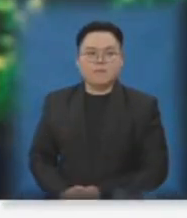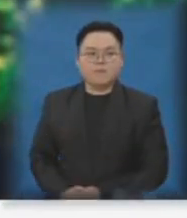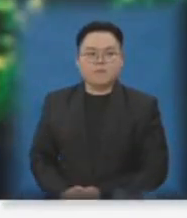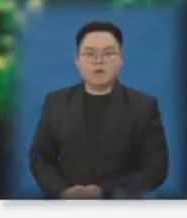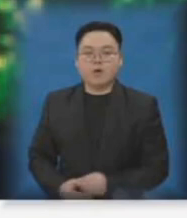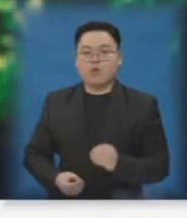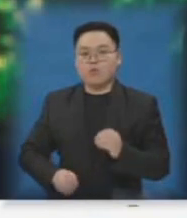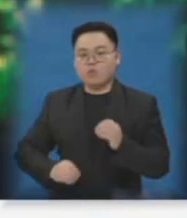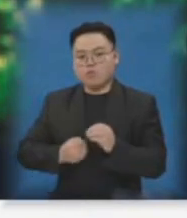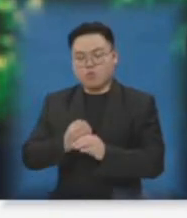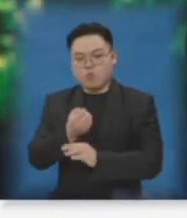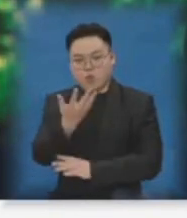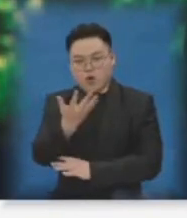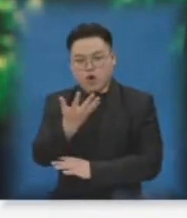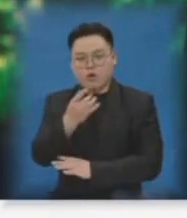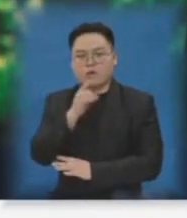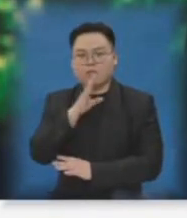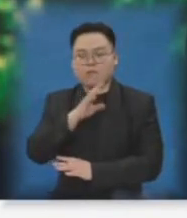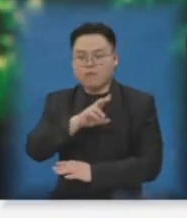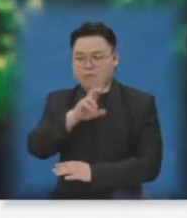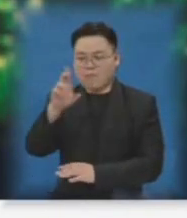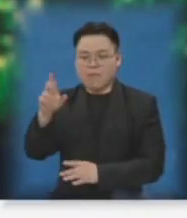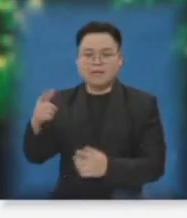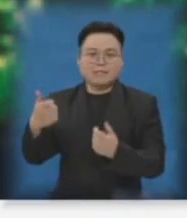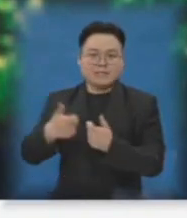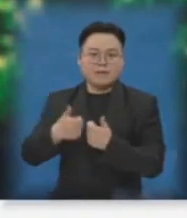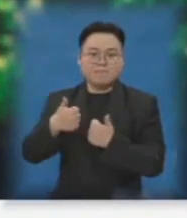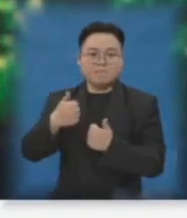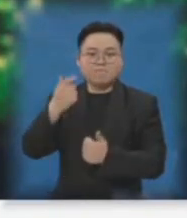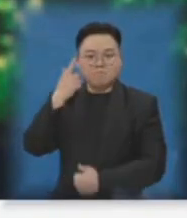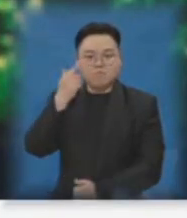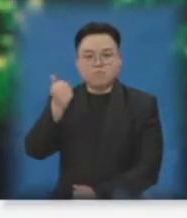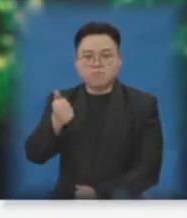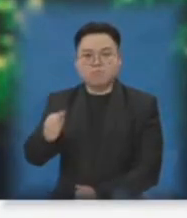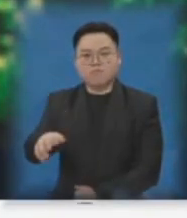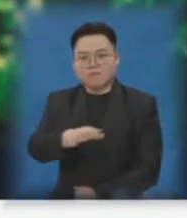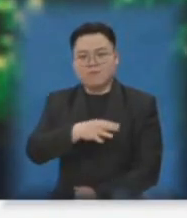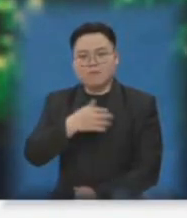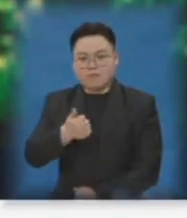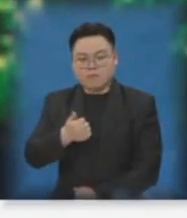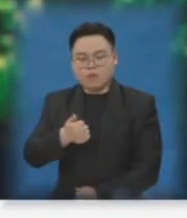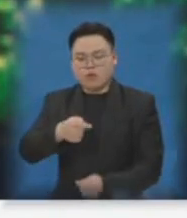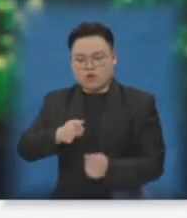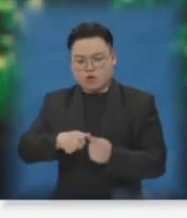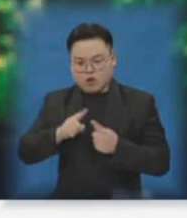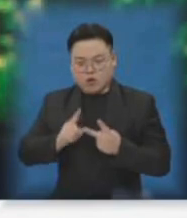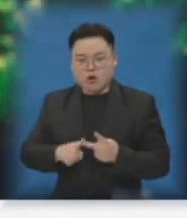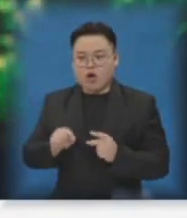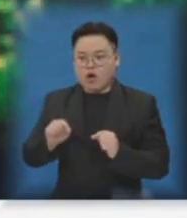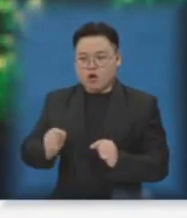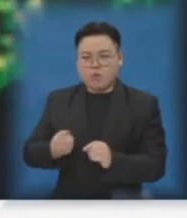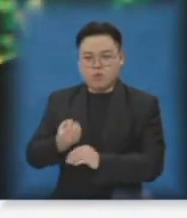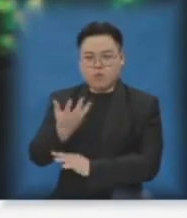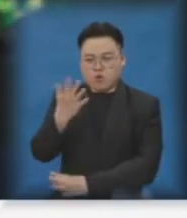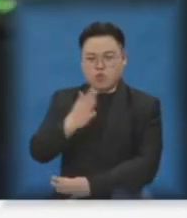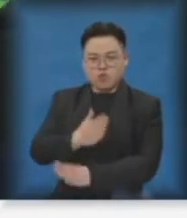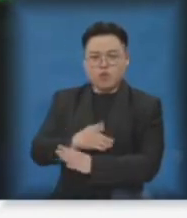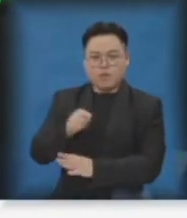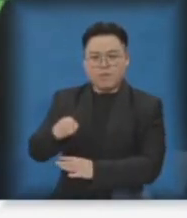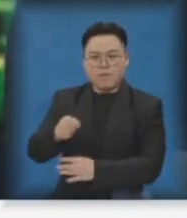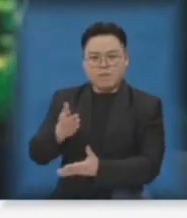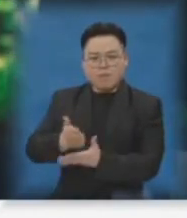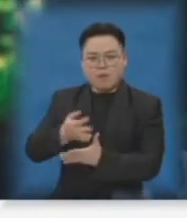нь бол байгаль орчинд маш ач холбогдолтой гэдгийг мэдж байгаа бидний бүгдээрээ. Тэрний хажуугаар одоо байгаа модоо